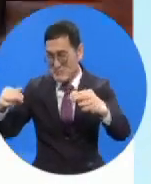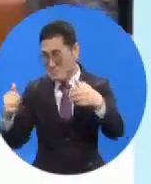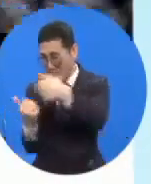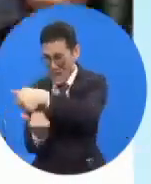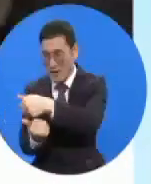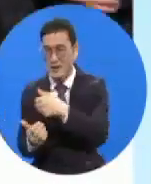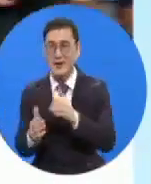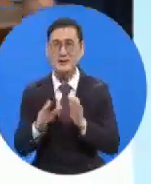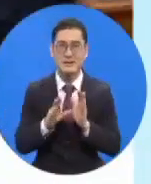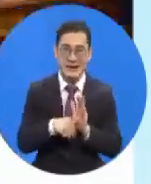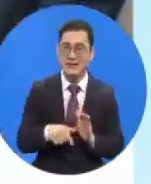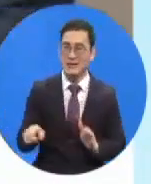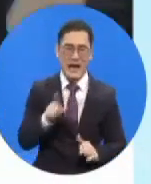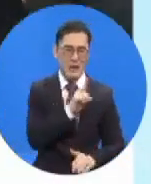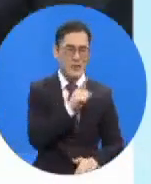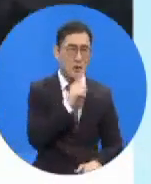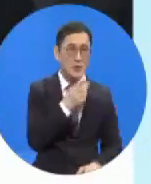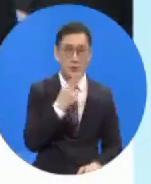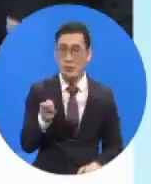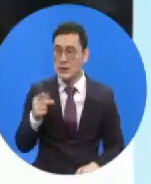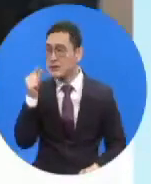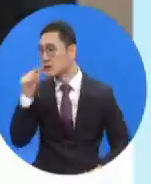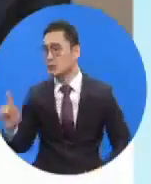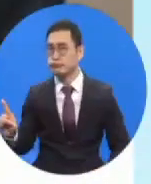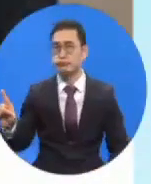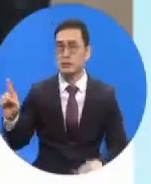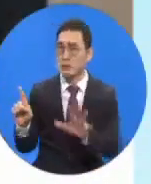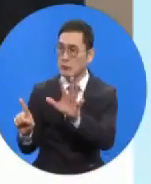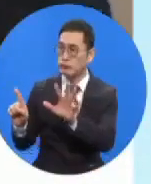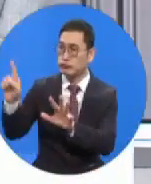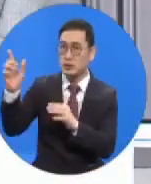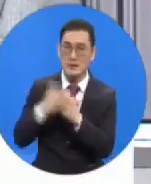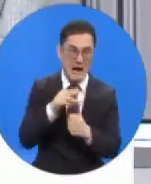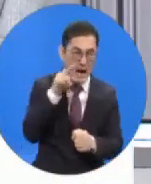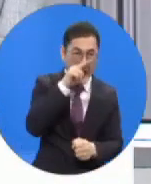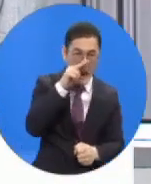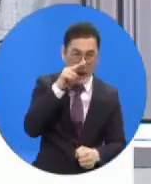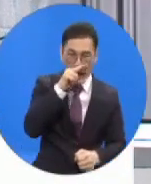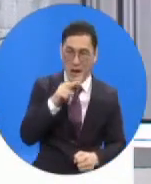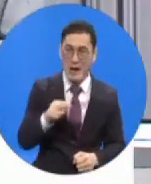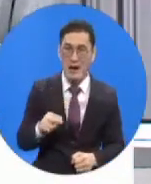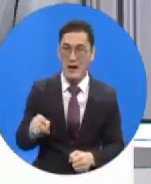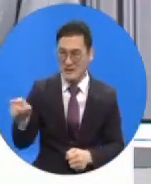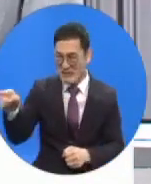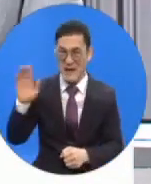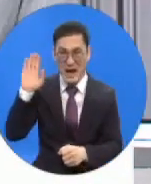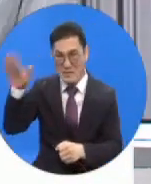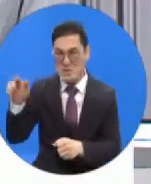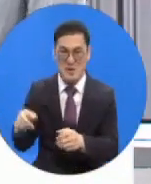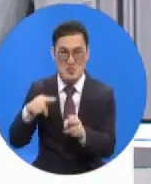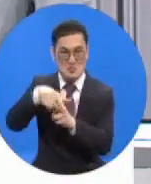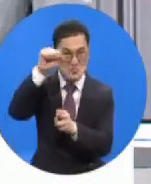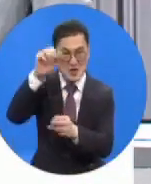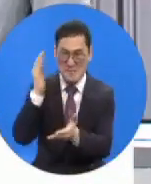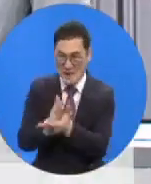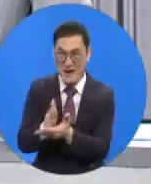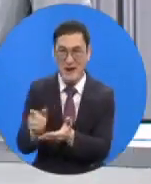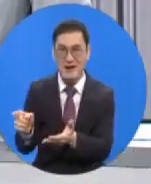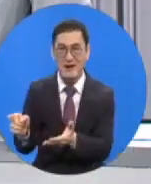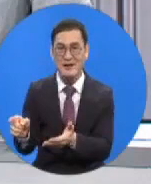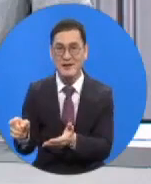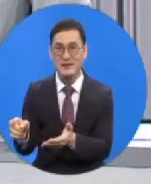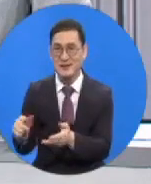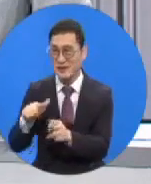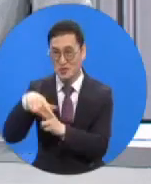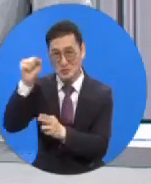뻔히 보이는 위헌적 발상이라고 봅니다. 네. 우리 전재현 변호사님이 지금 뭐 대검 앞에 윤석열 총장 응원하는 화환들이 뭐